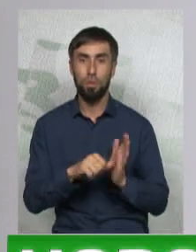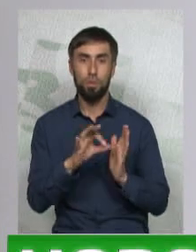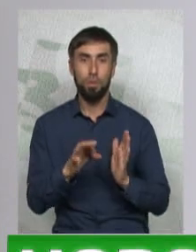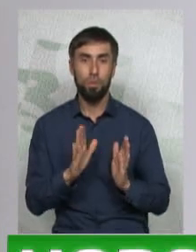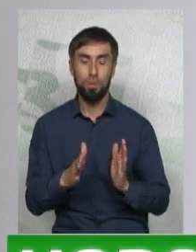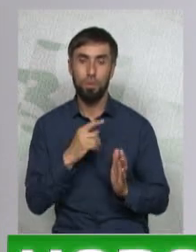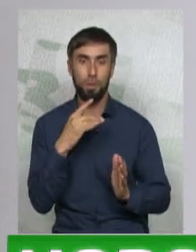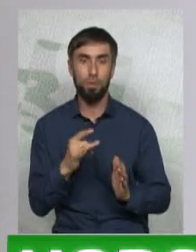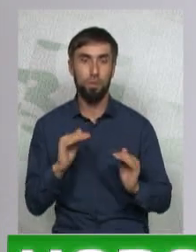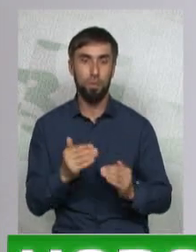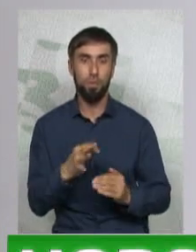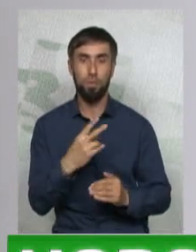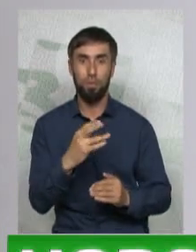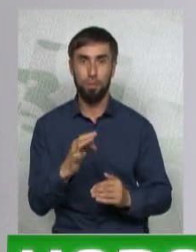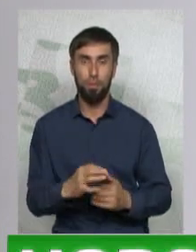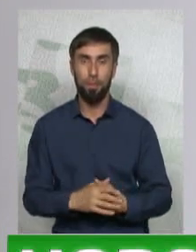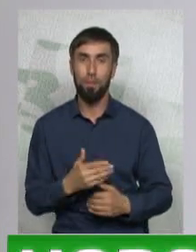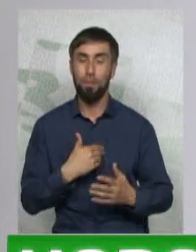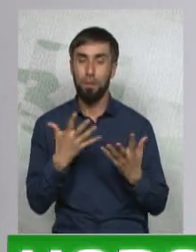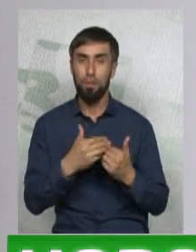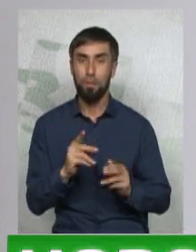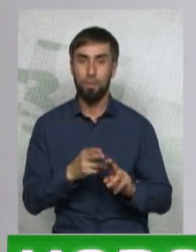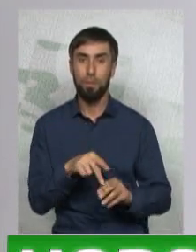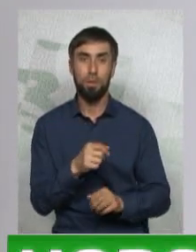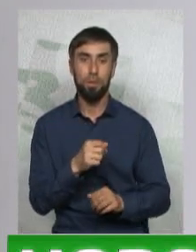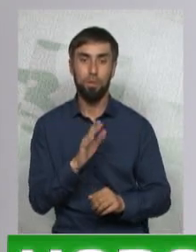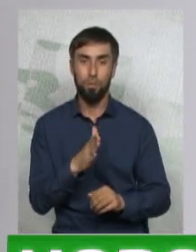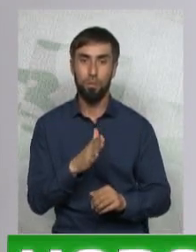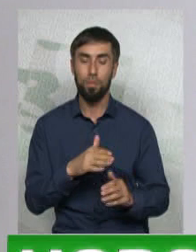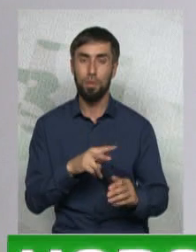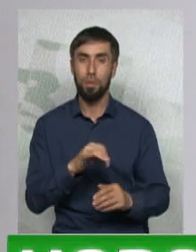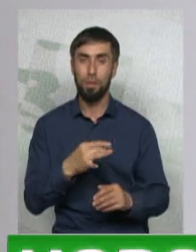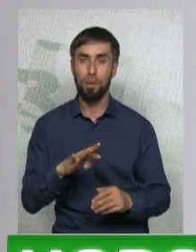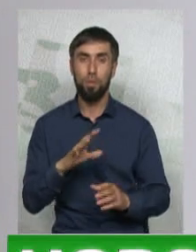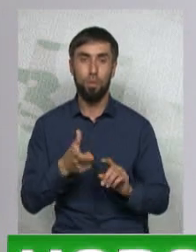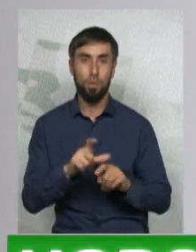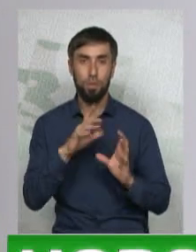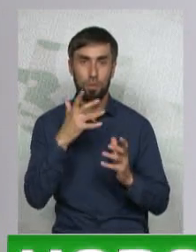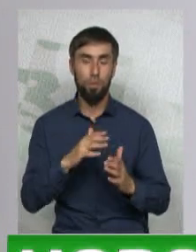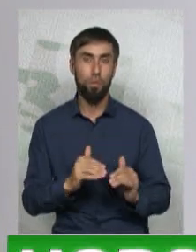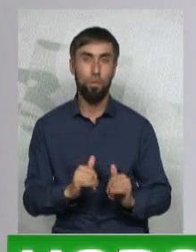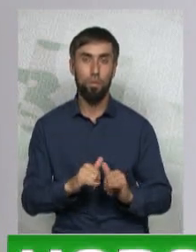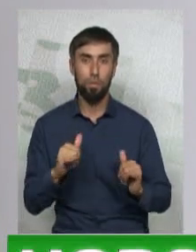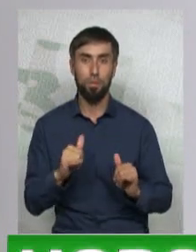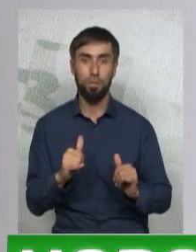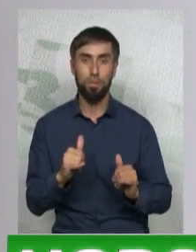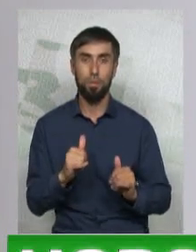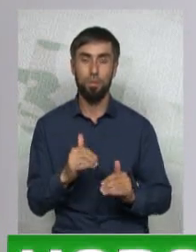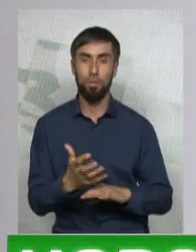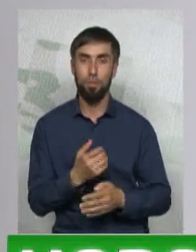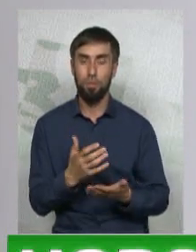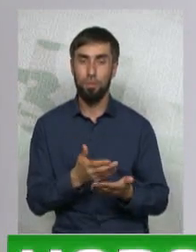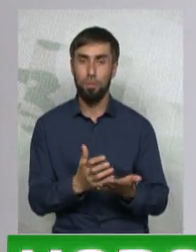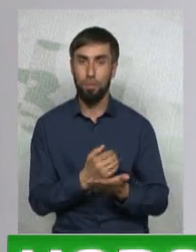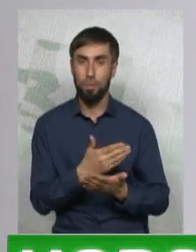в республике уменьшена до 2%. Мы считаем, что это приведет к легализации очень серьезной, к увеличению поступления доходов в